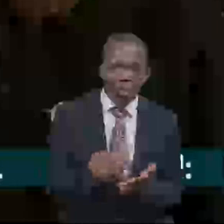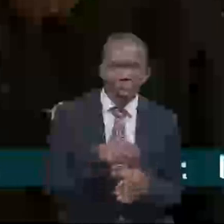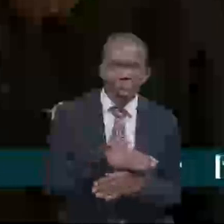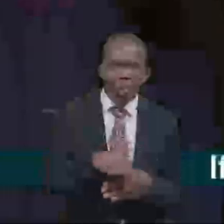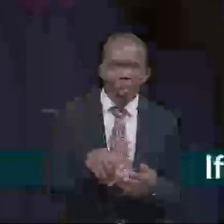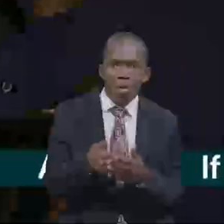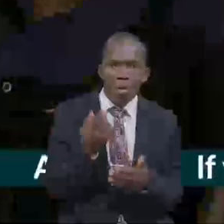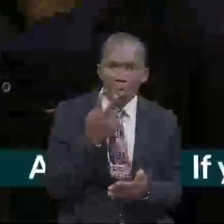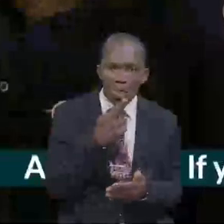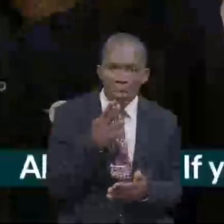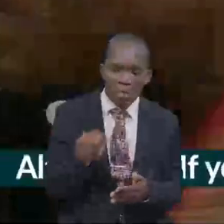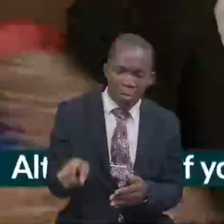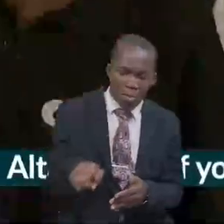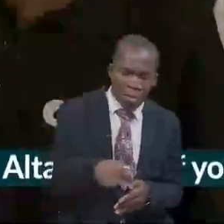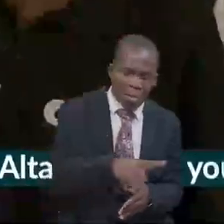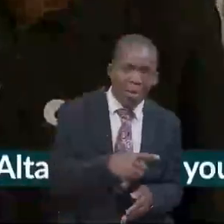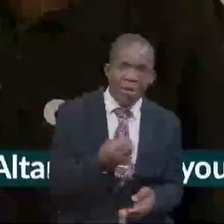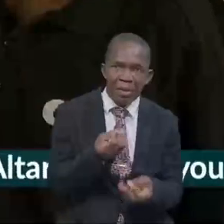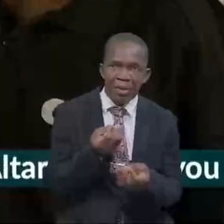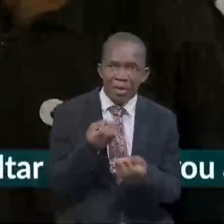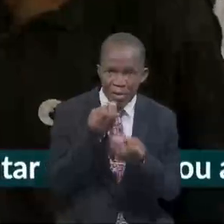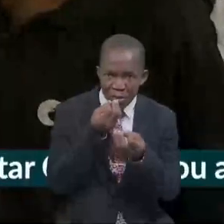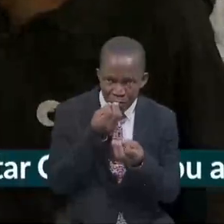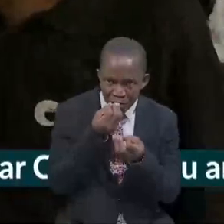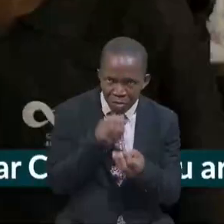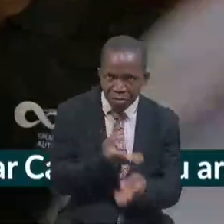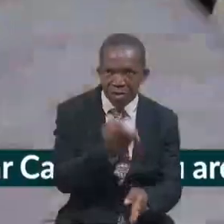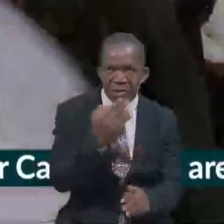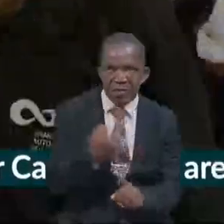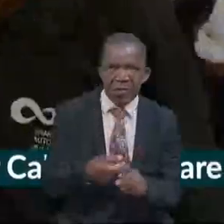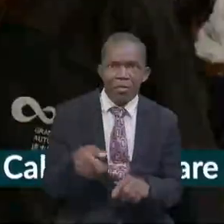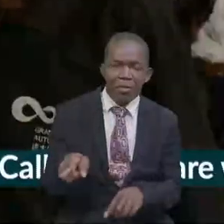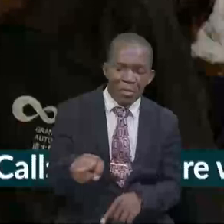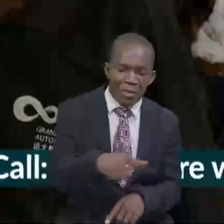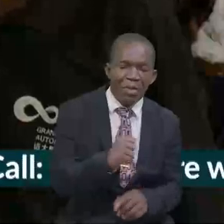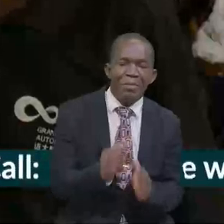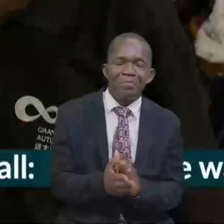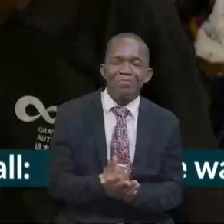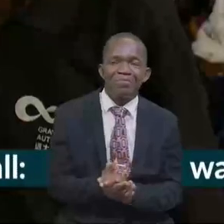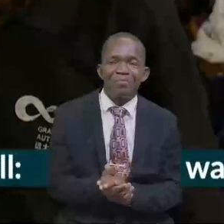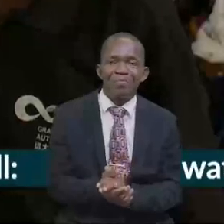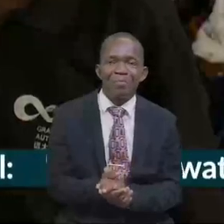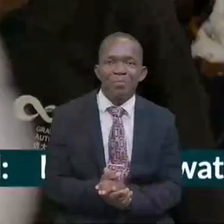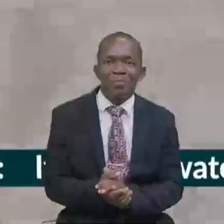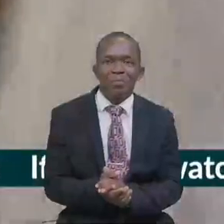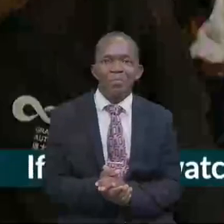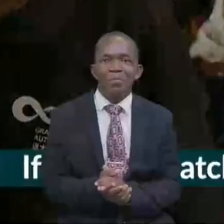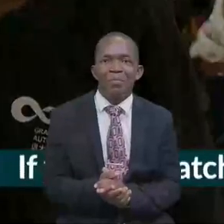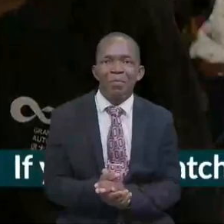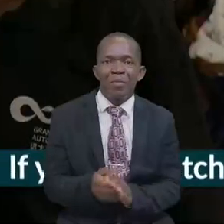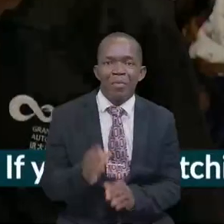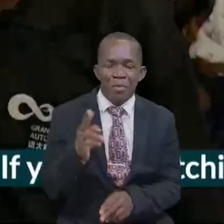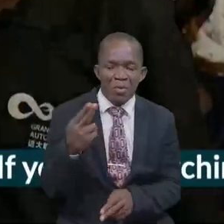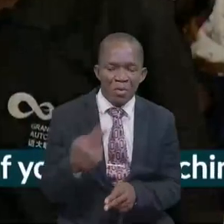Si vous pouvez remplir vous-même, remplissez ou bien conseillez, aidez-les à remplir ces formulaires.